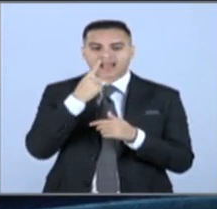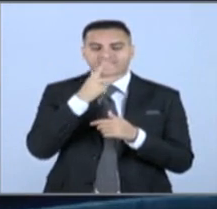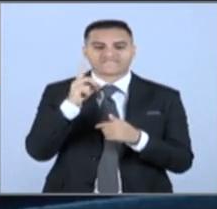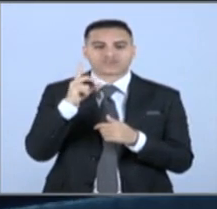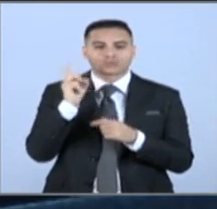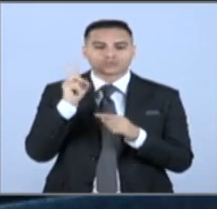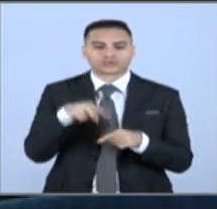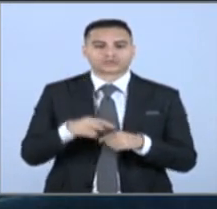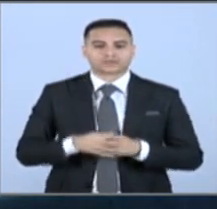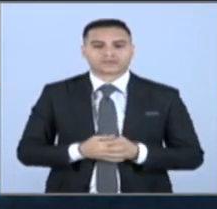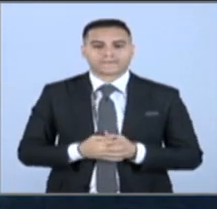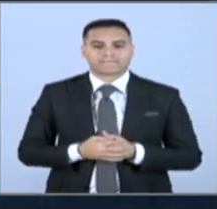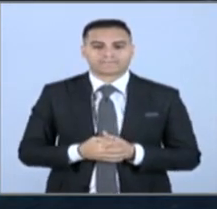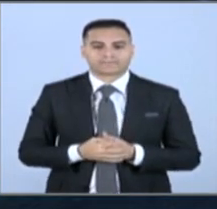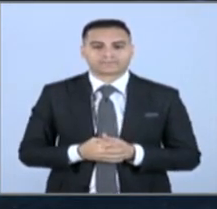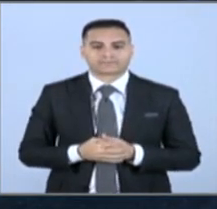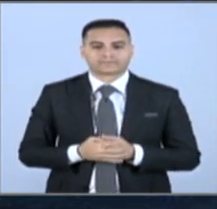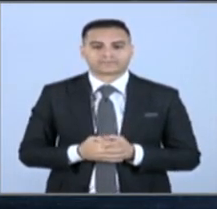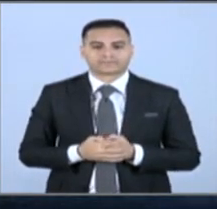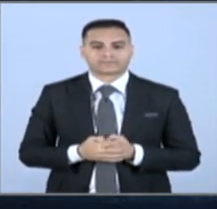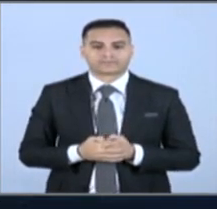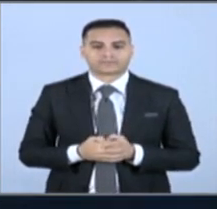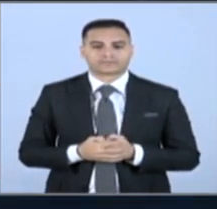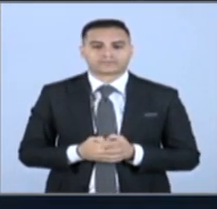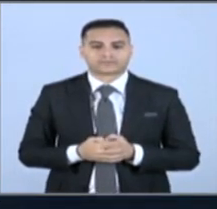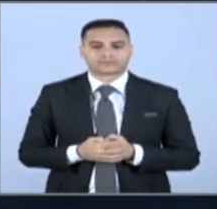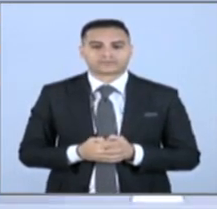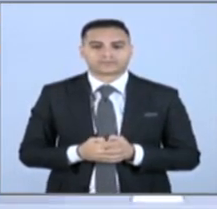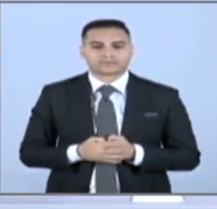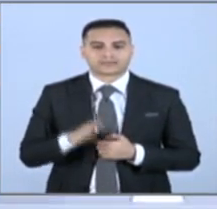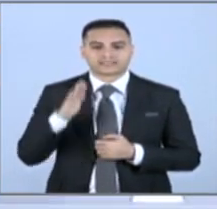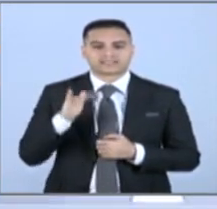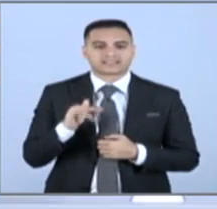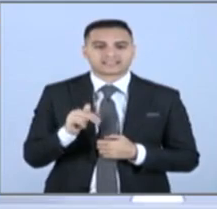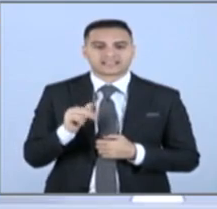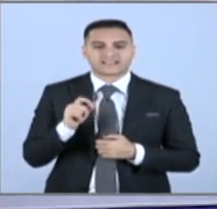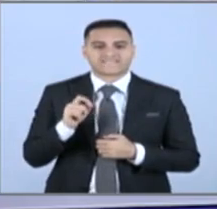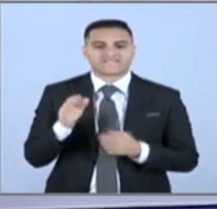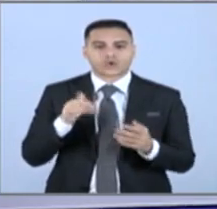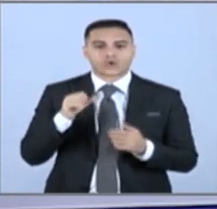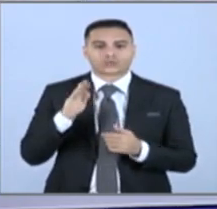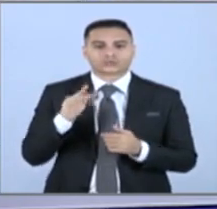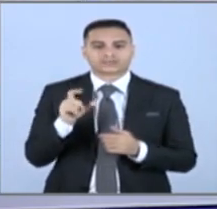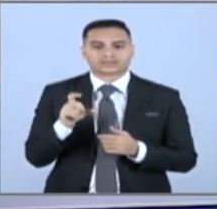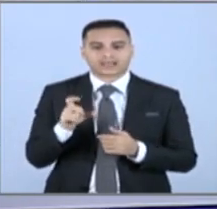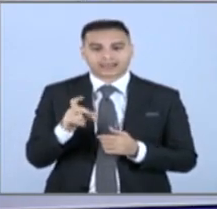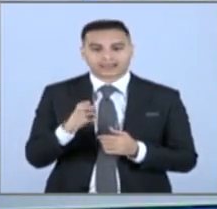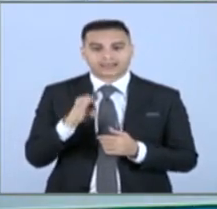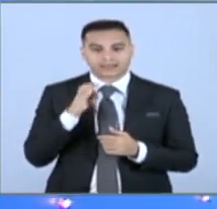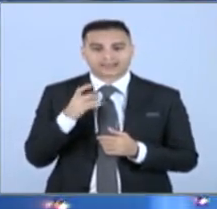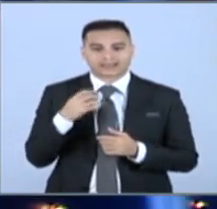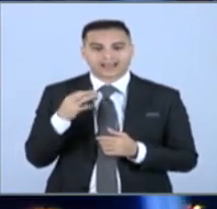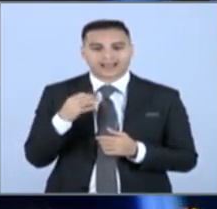3 مرات حتى عام 2021؟ ستيف أوستن. ستيف أوستن الهدف الذهبي.